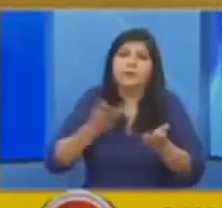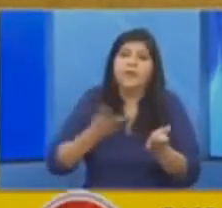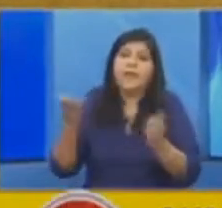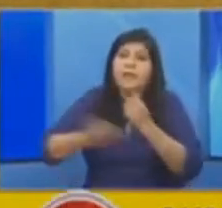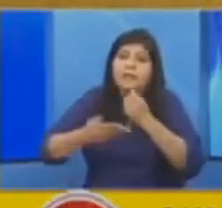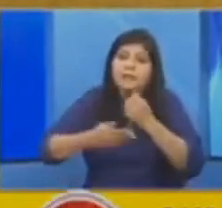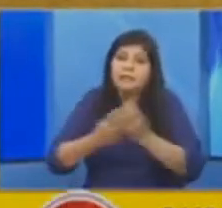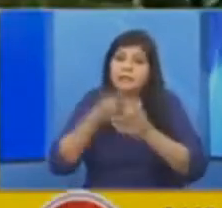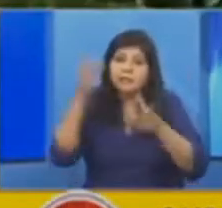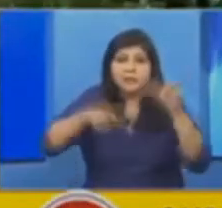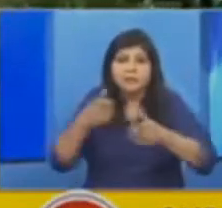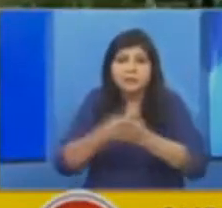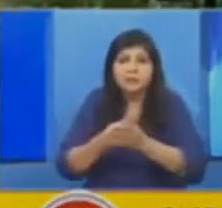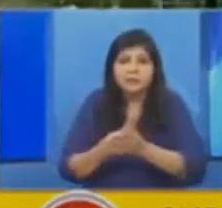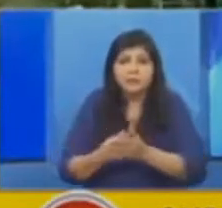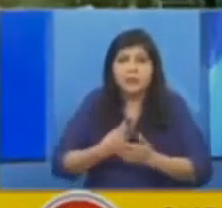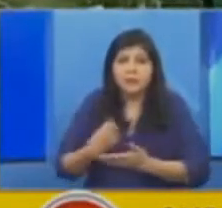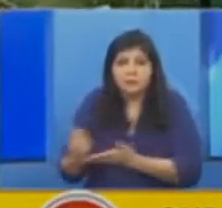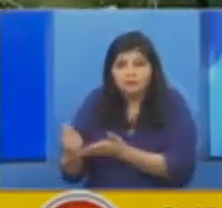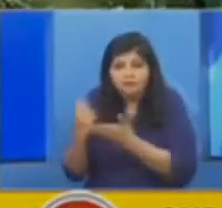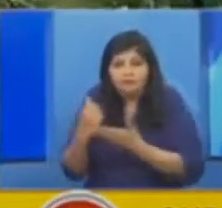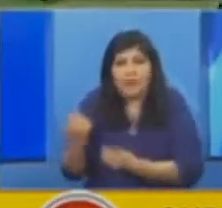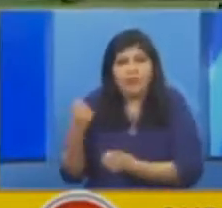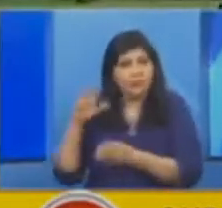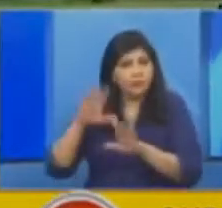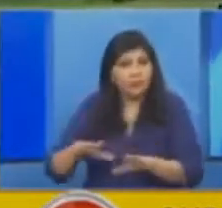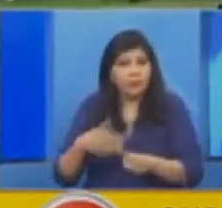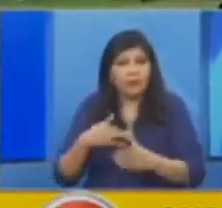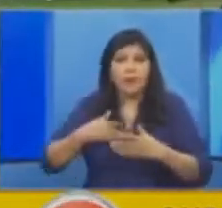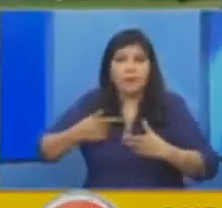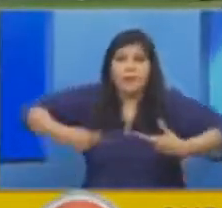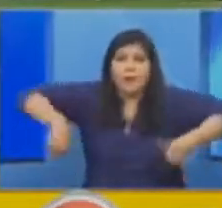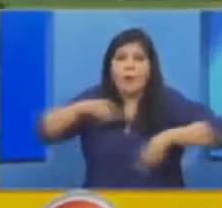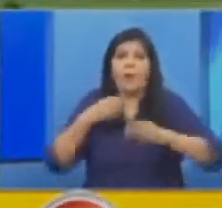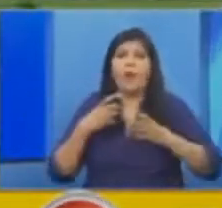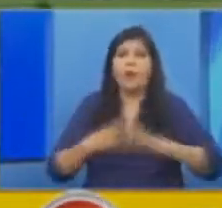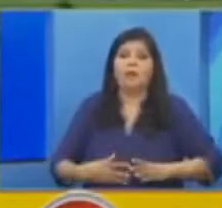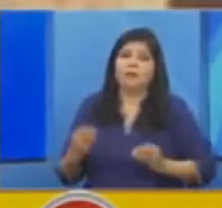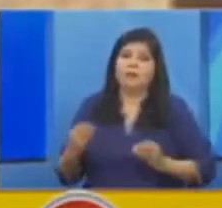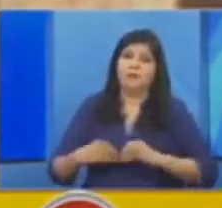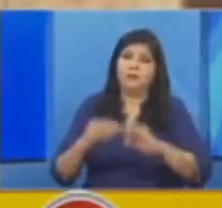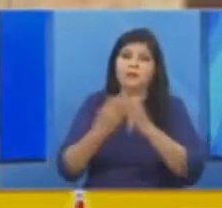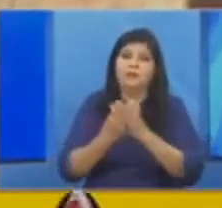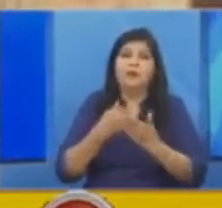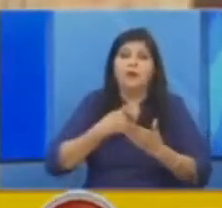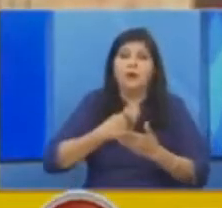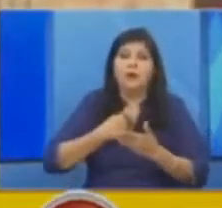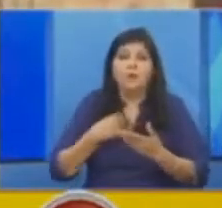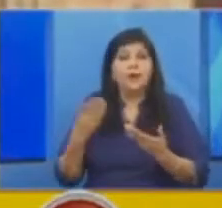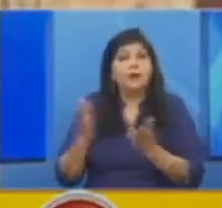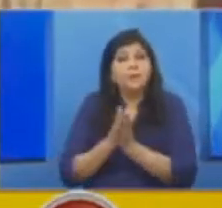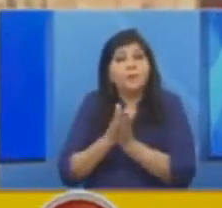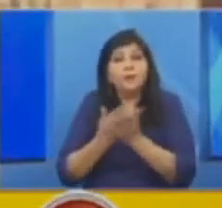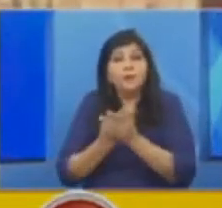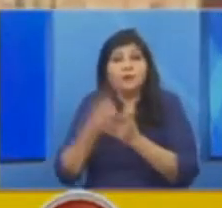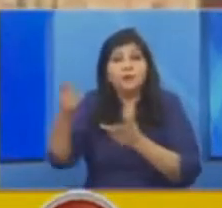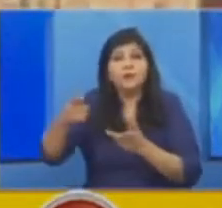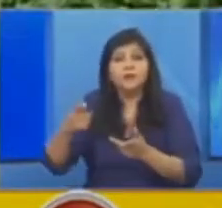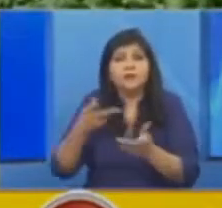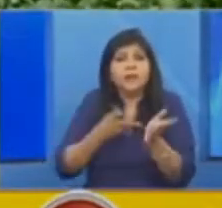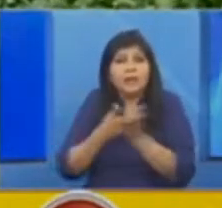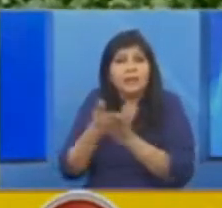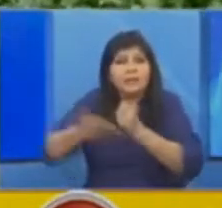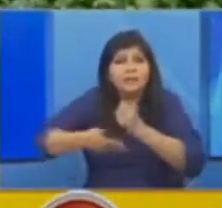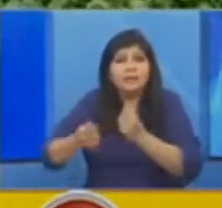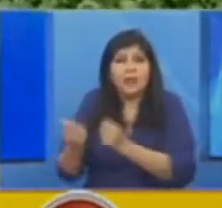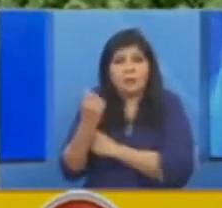सक्ति से ही तो हमारा जीवन हमारा समाच चलता है, हमारे पर्व किसानों के परिसम से ही रंग बिरंगे